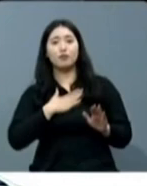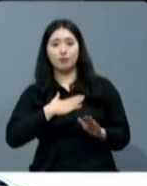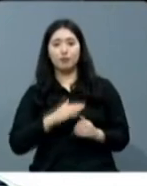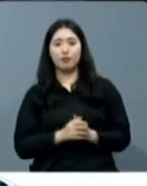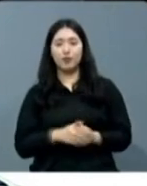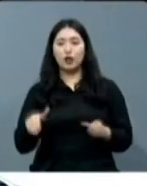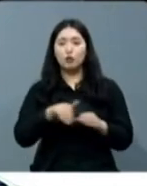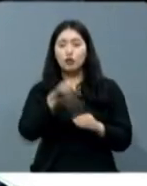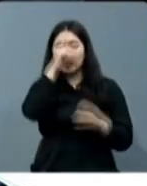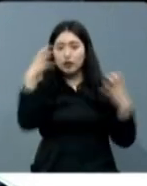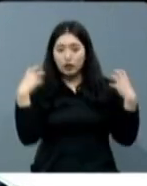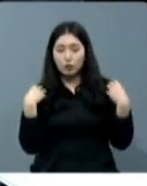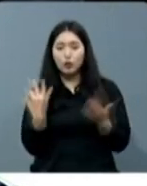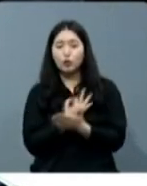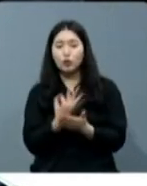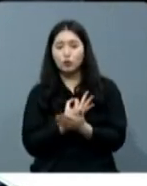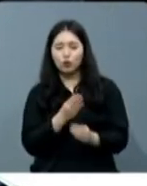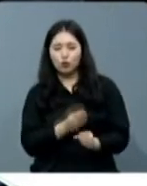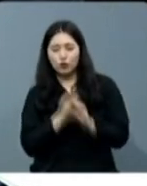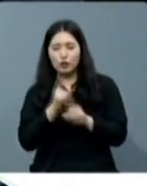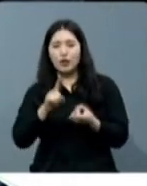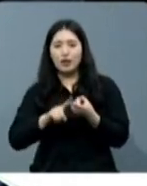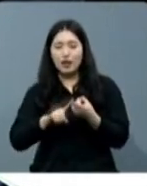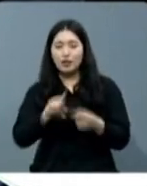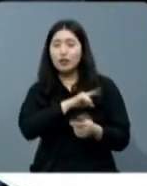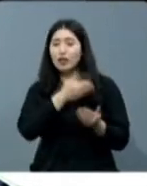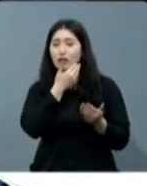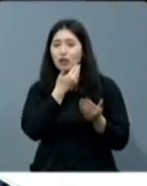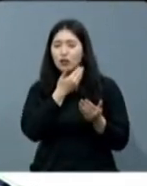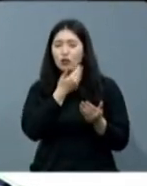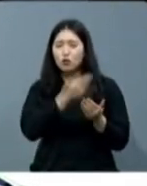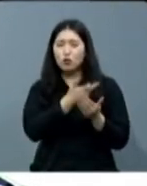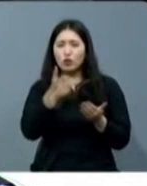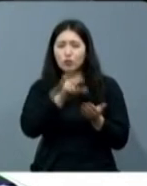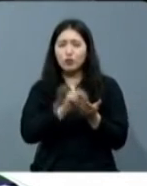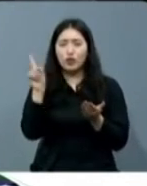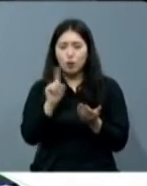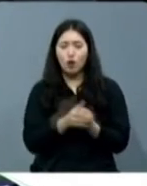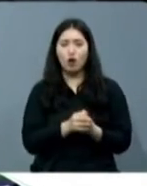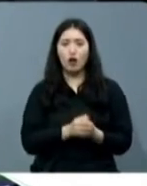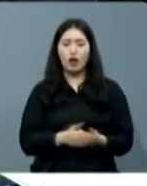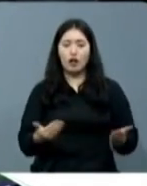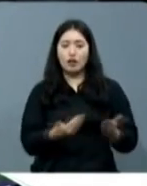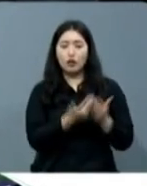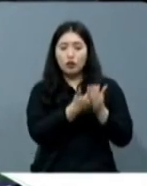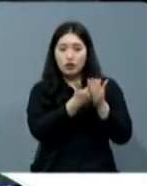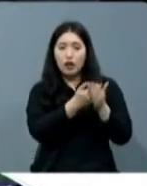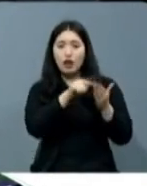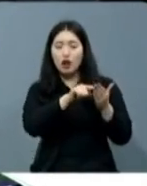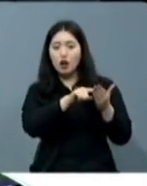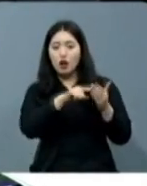문재인 정부의 소득 주도 성장의 이 경제학적인 가장 큰 문제는 성장의 결과가 소득인데